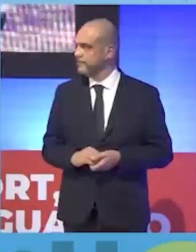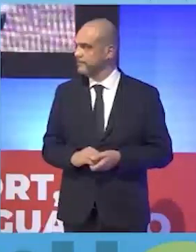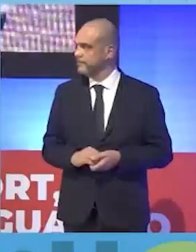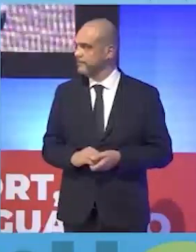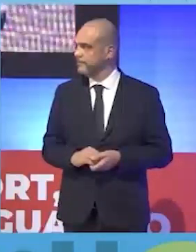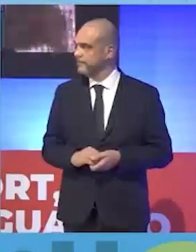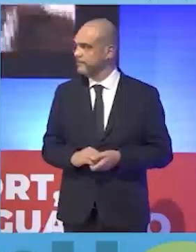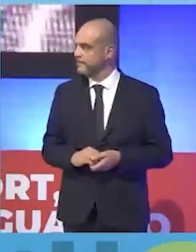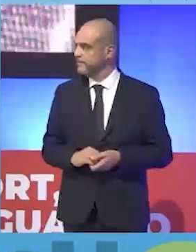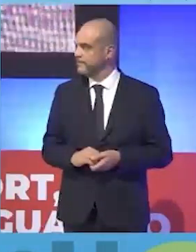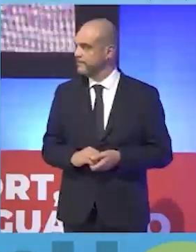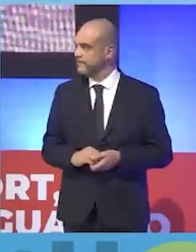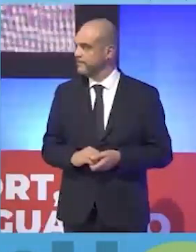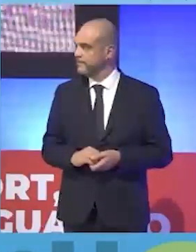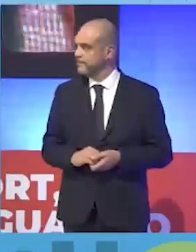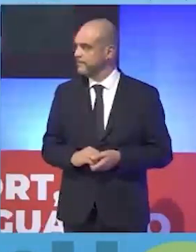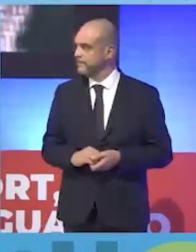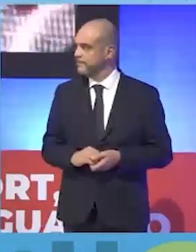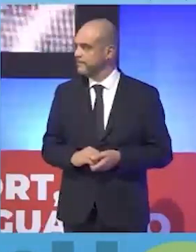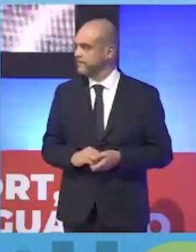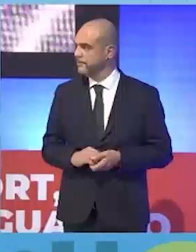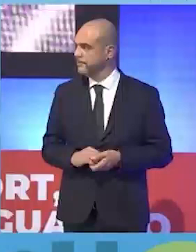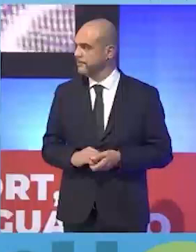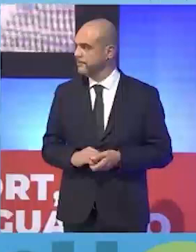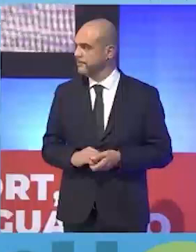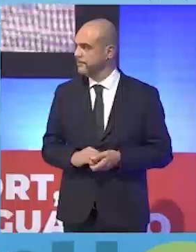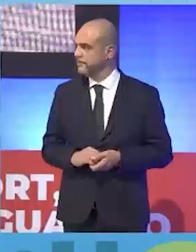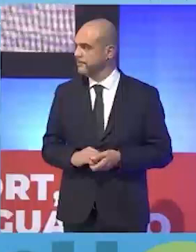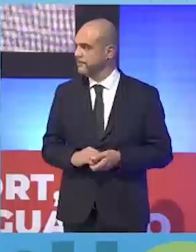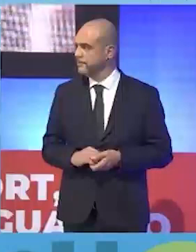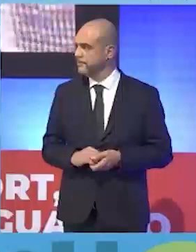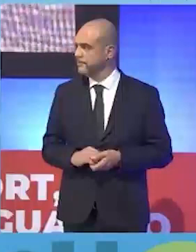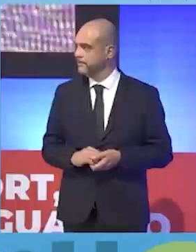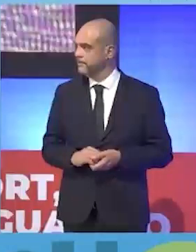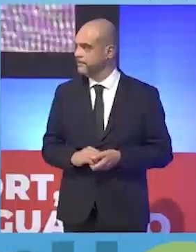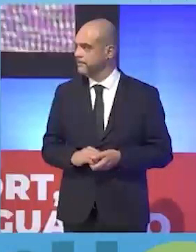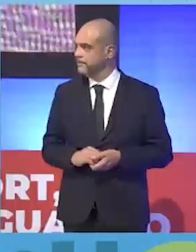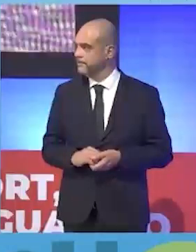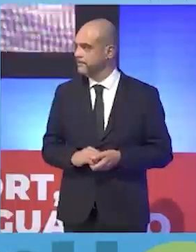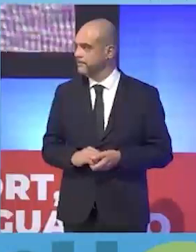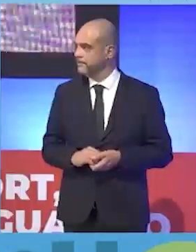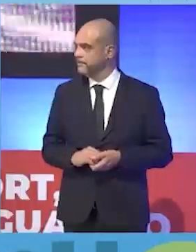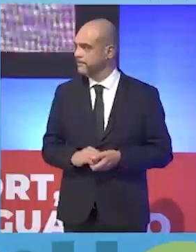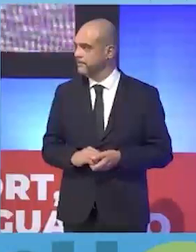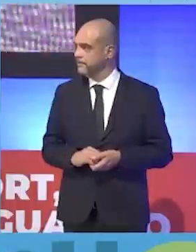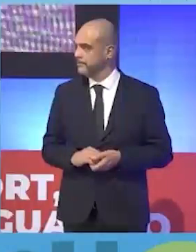and the bronze will be Controfato from Italy, and she's absolutely